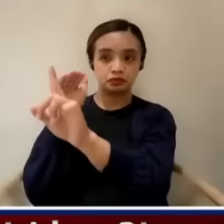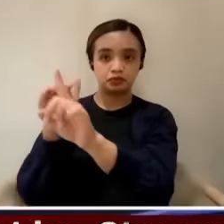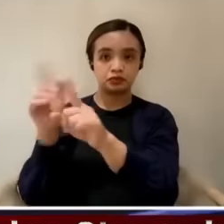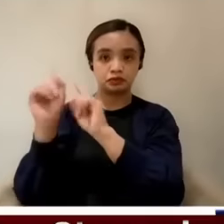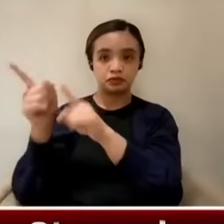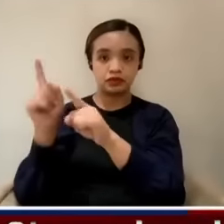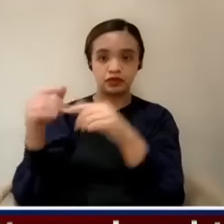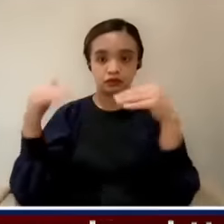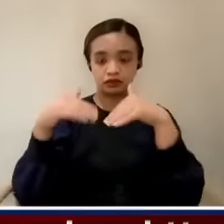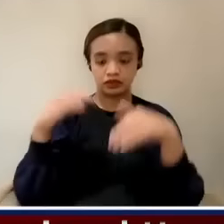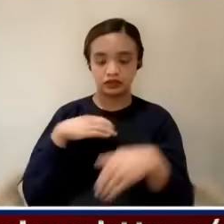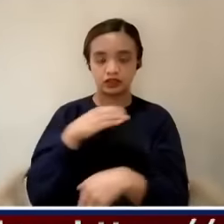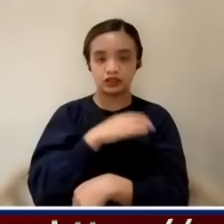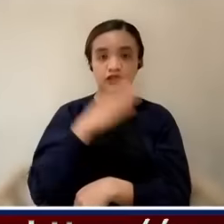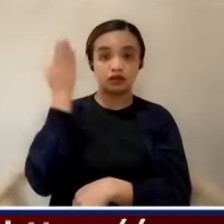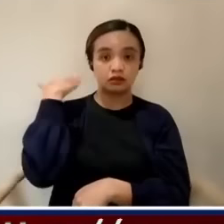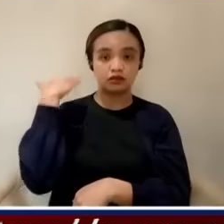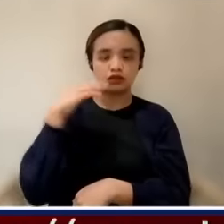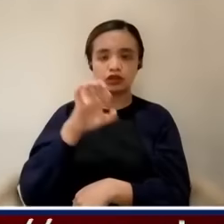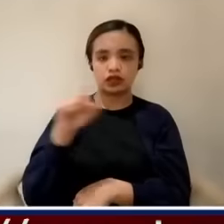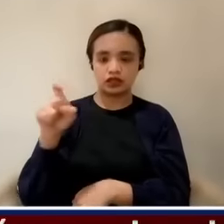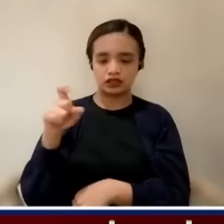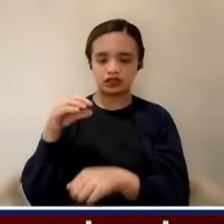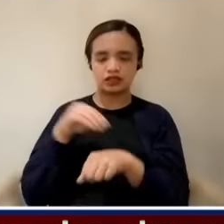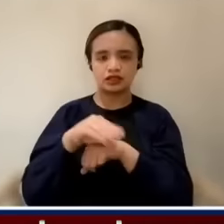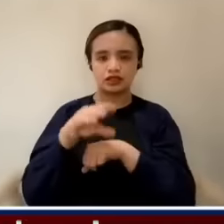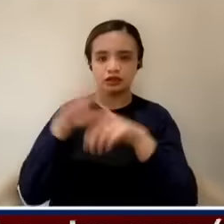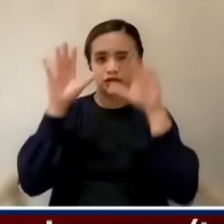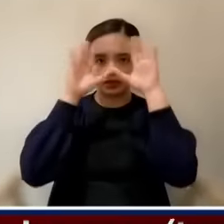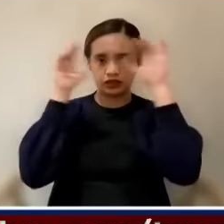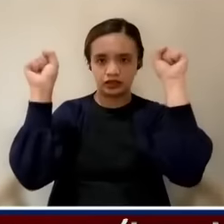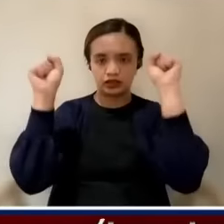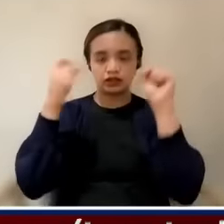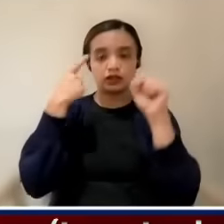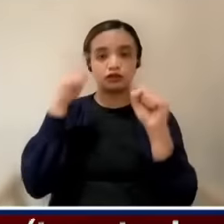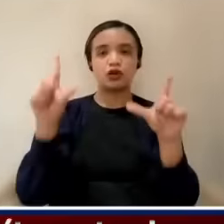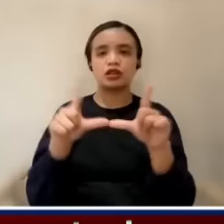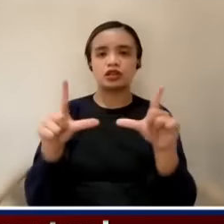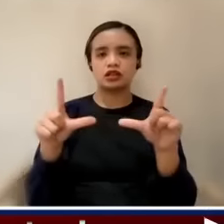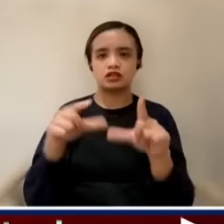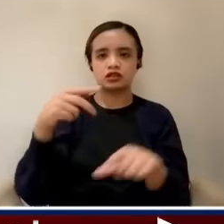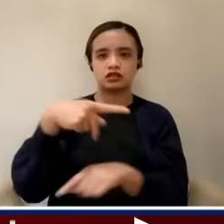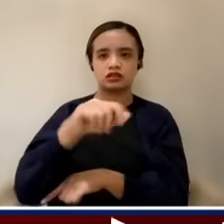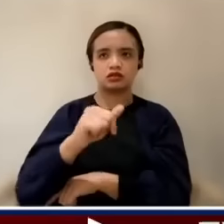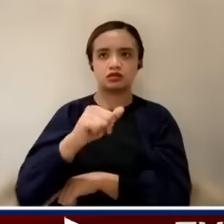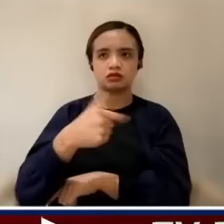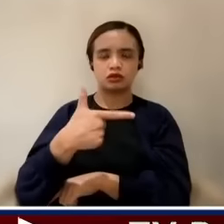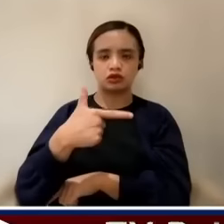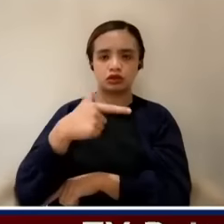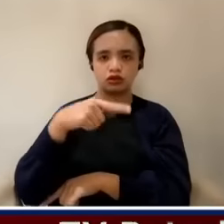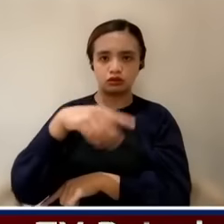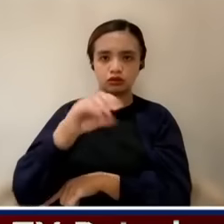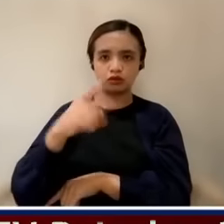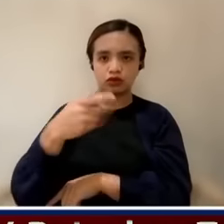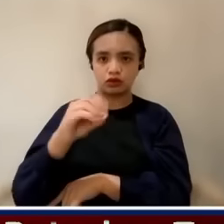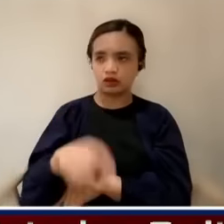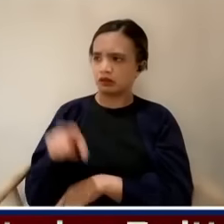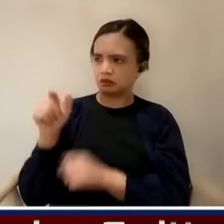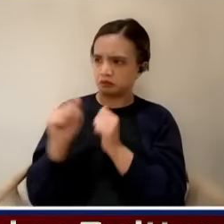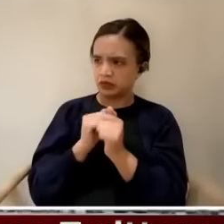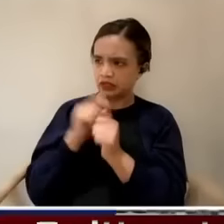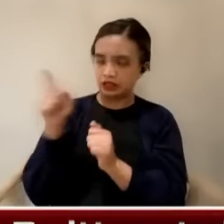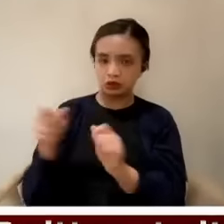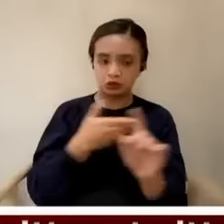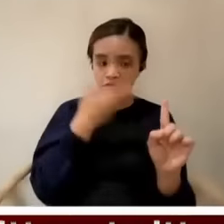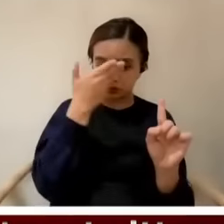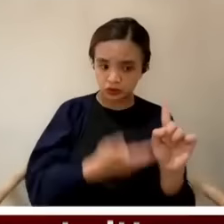umano'y dating cabinet official na namagitan para sa lisensya ng ilang pogo. Naging enabler, no? Itong taong ito,